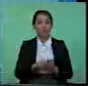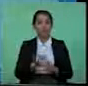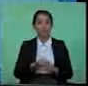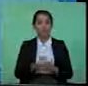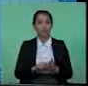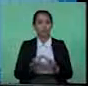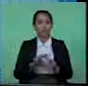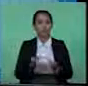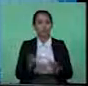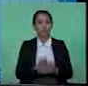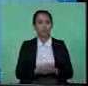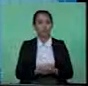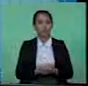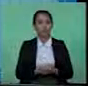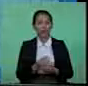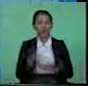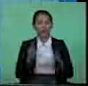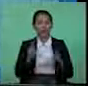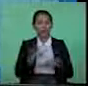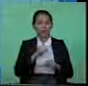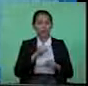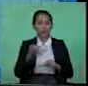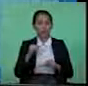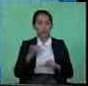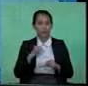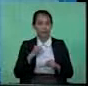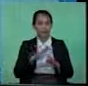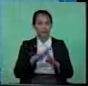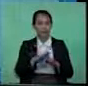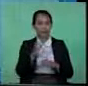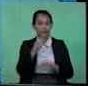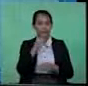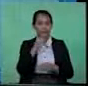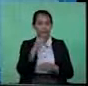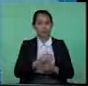617 ga teng. Qolganini o'zingiz mustaqil bajarib ko'ringchi.